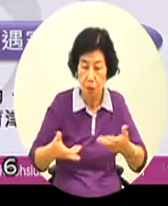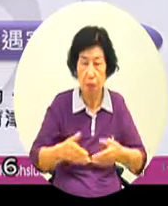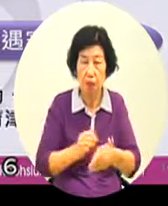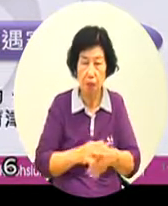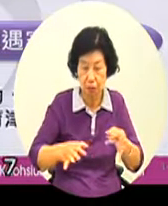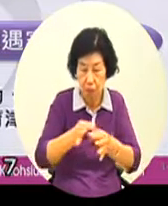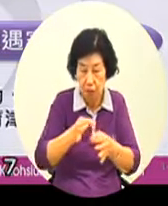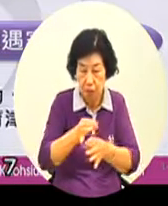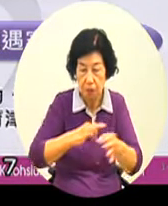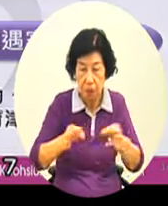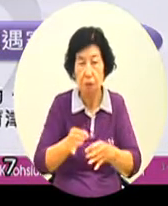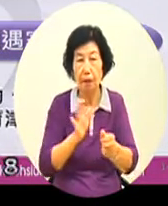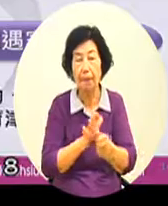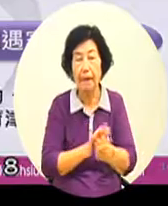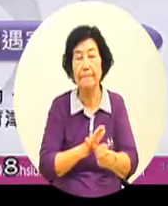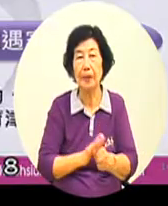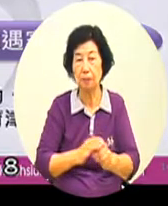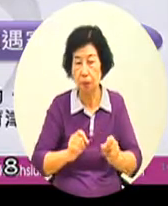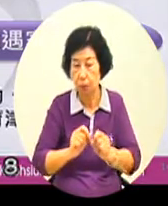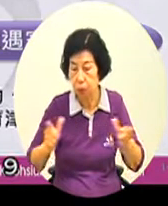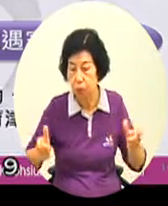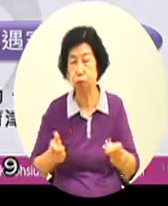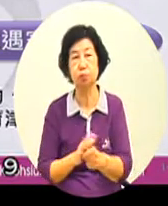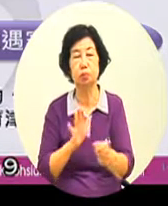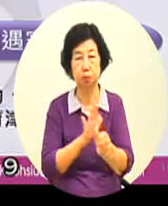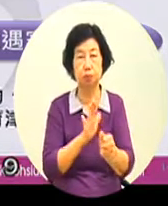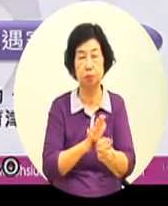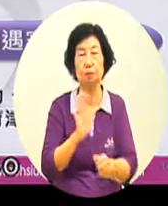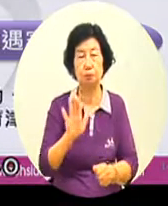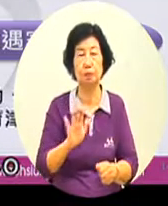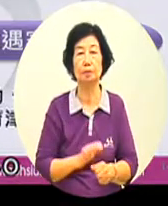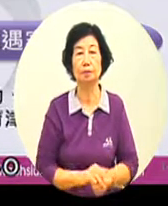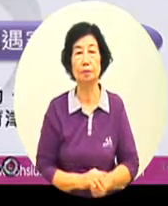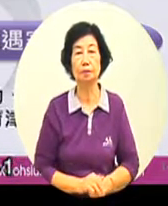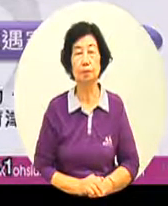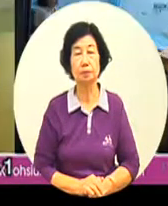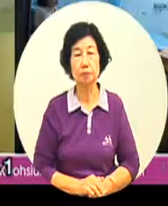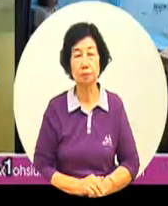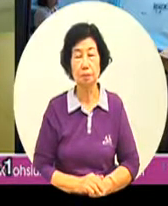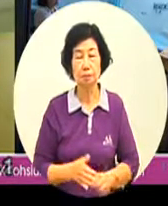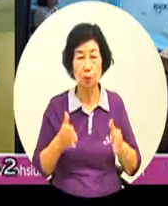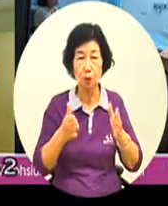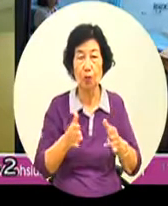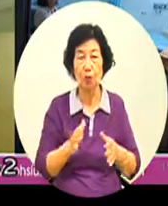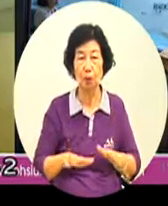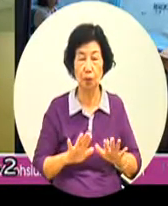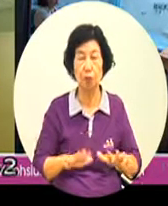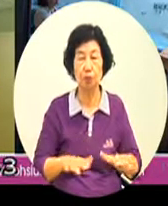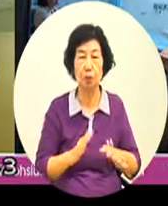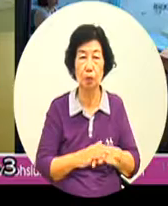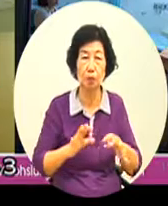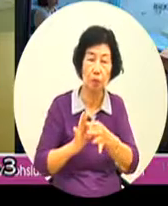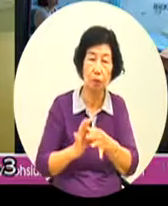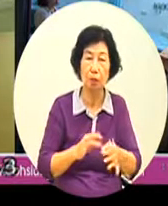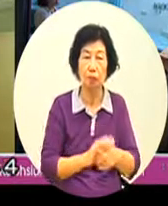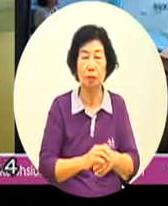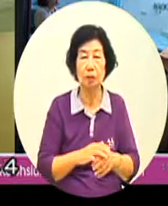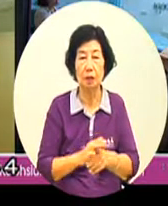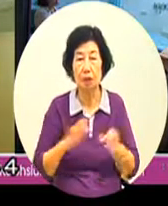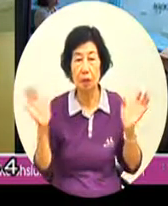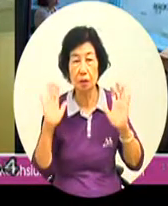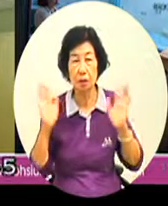协助，我们都有各种不同的方案来回应这样子的一个需求。那针对大家非常关切的儿虐的案